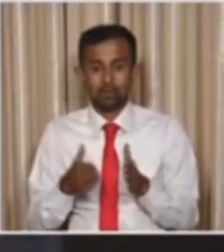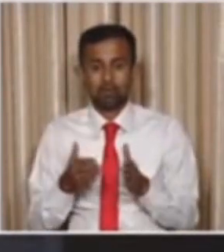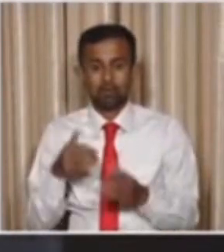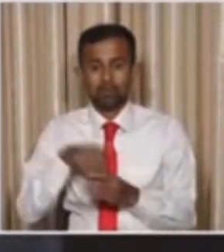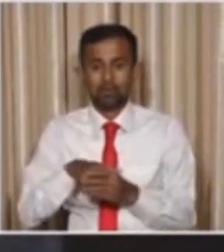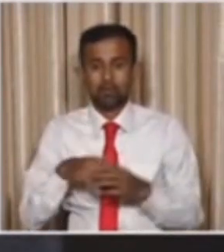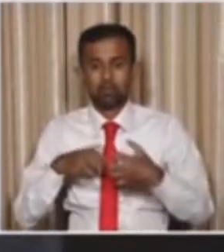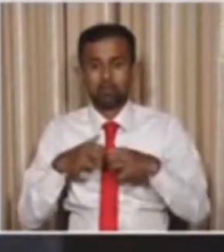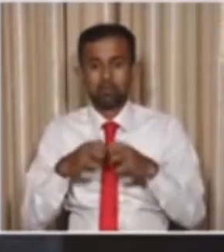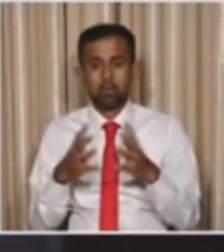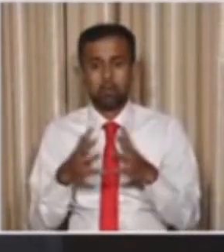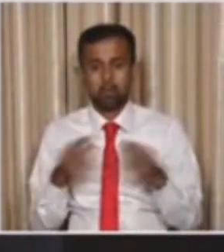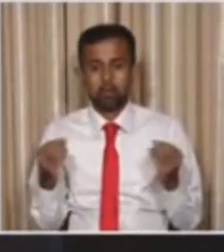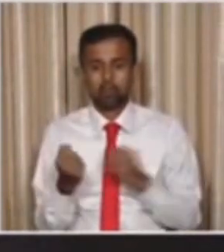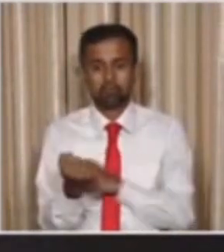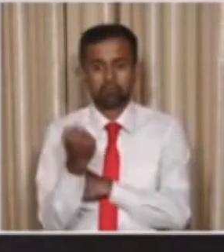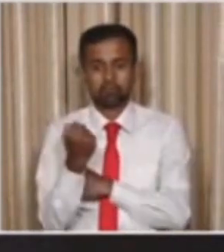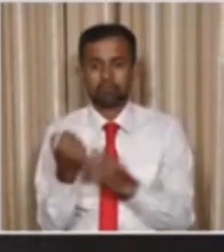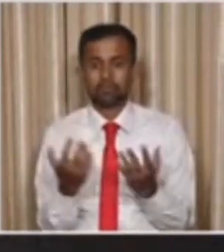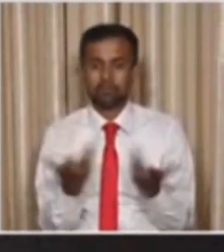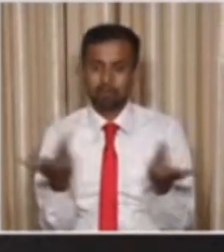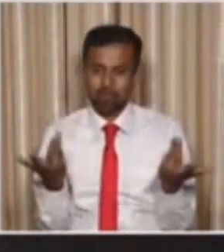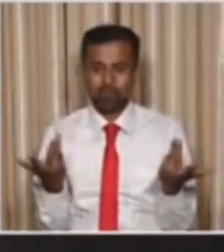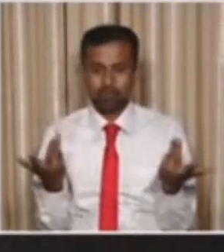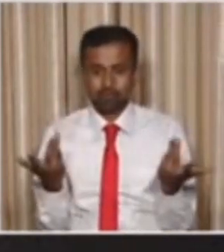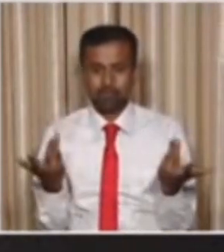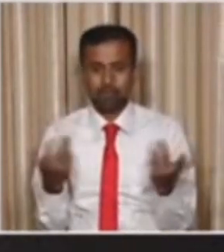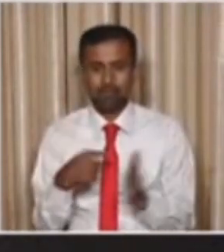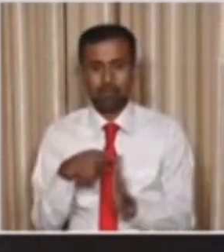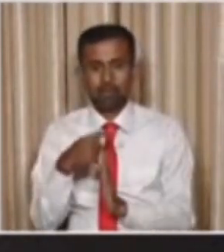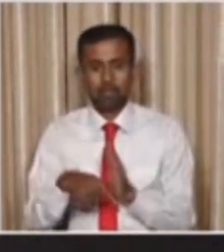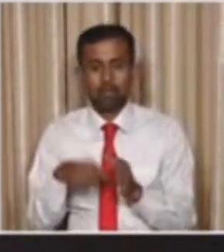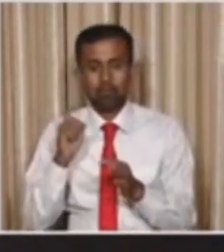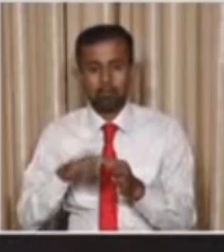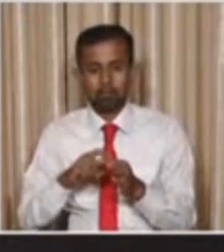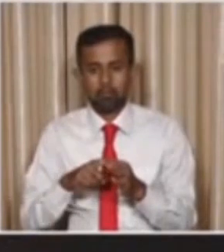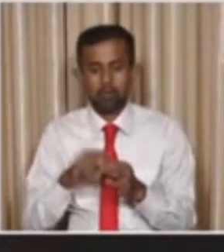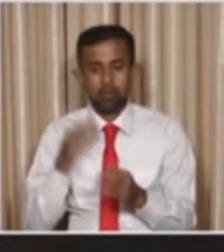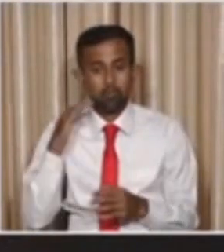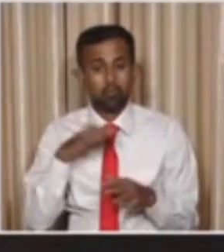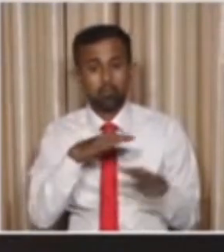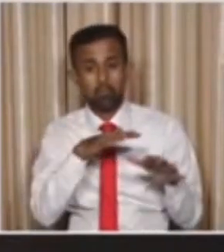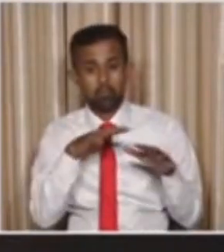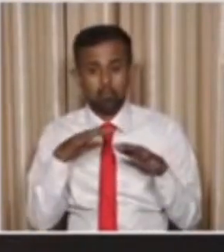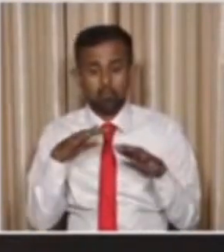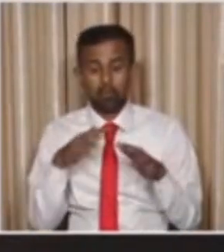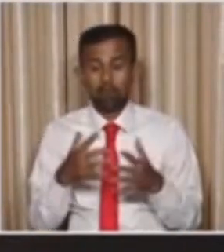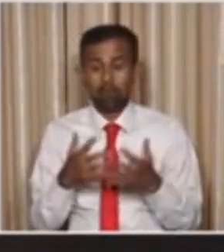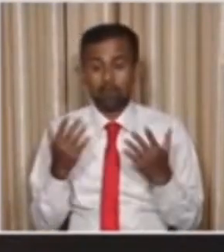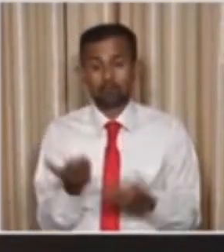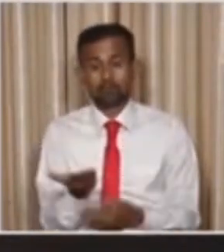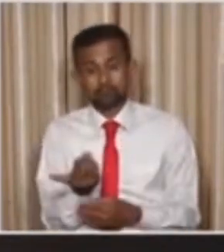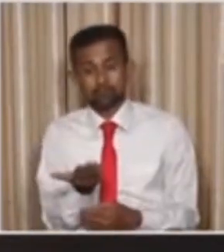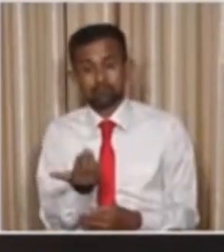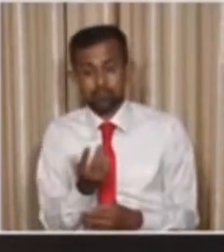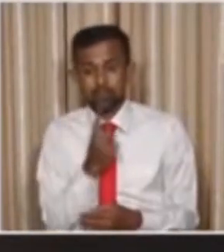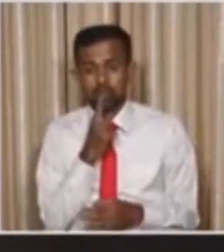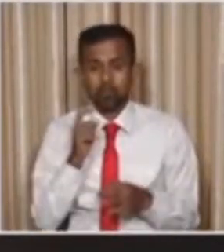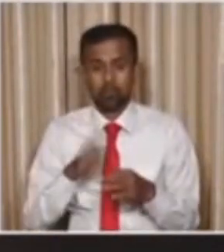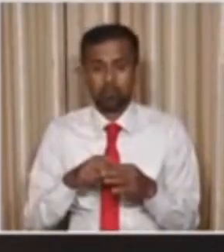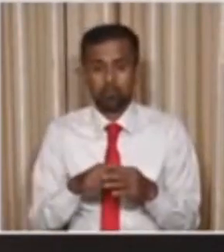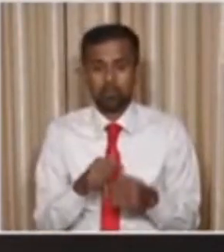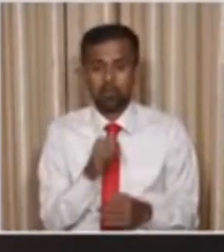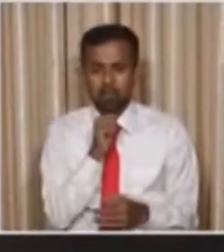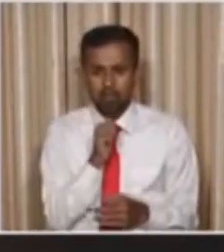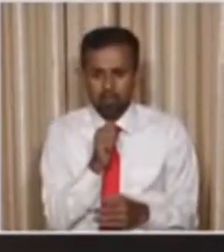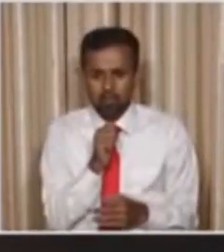මේ ප්‍රශ්නේ විසඳ ගන්න පුළුවන් හයියක් නැහනේ රටේ ඇති වෙලා තියෙන ප්‍රශ්නයක් ජනතාව මහා දැවැන්ත ඉල්ලීමක් කරන ප්‍රශ්නික ඇත්ත